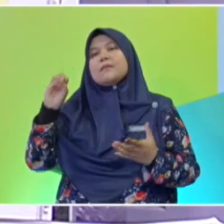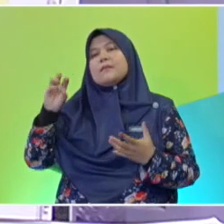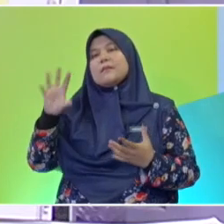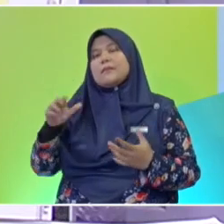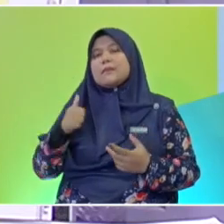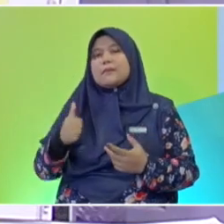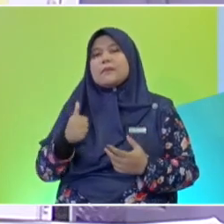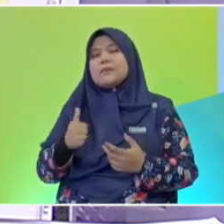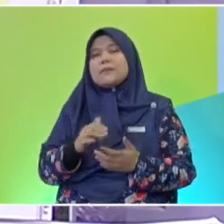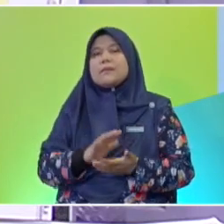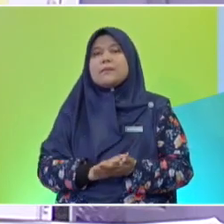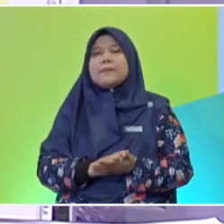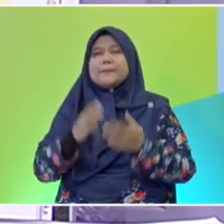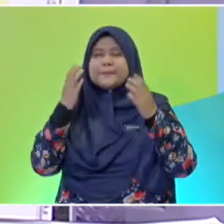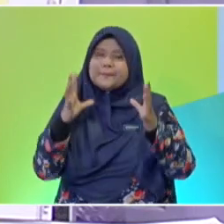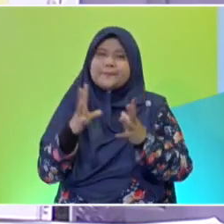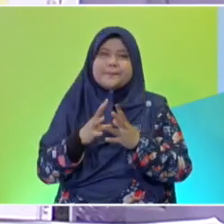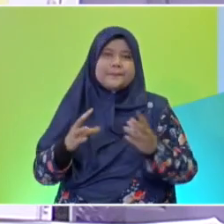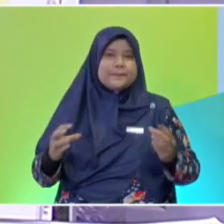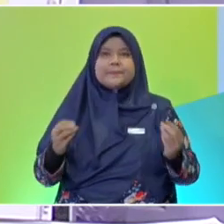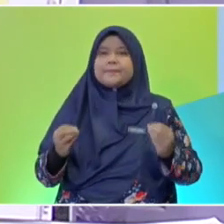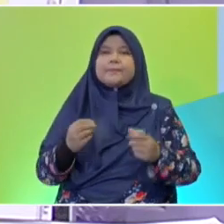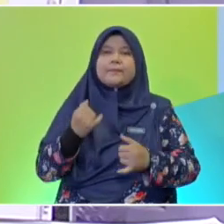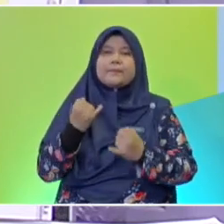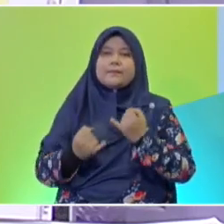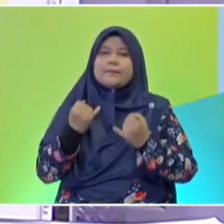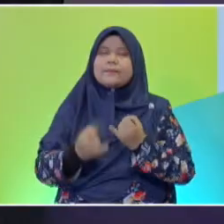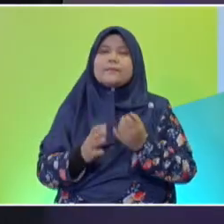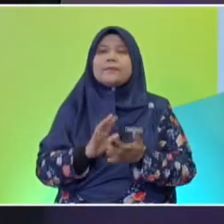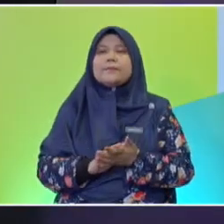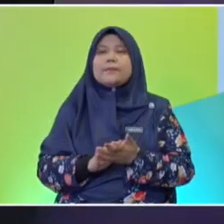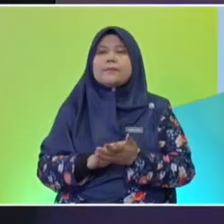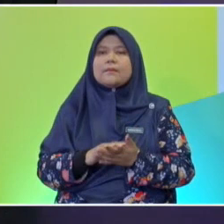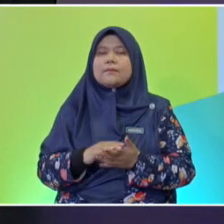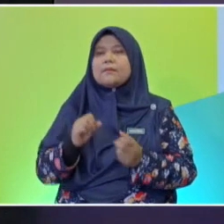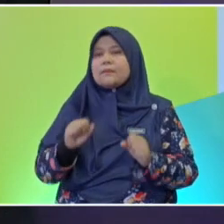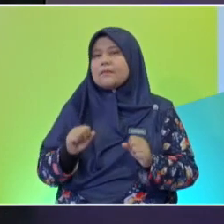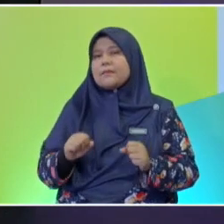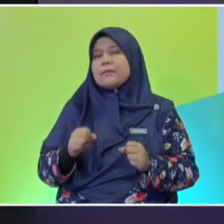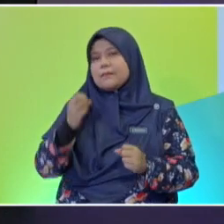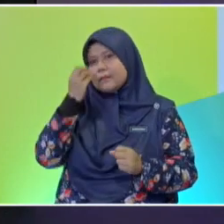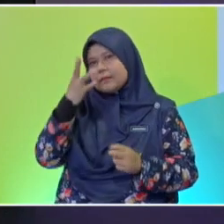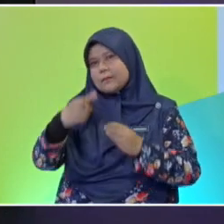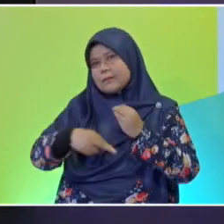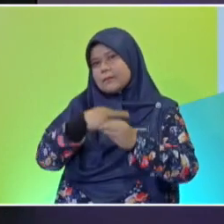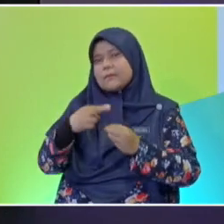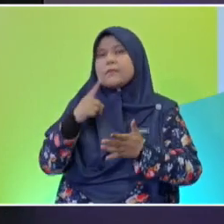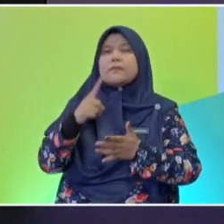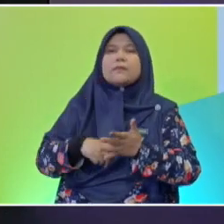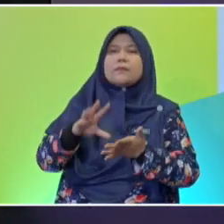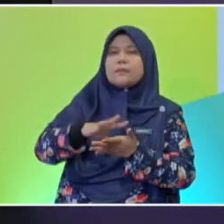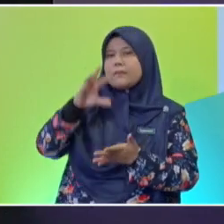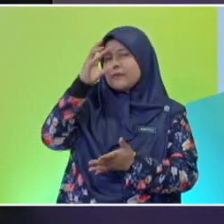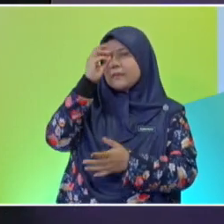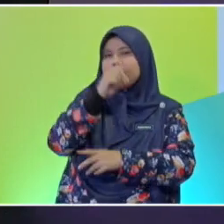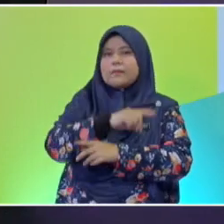semuanya pun tiba ke Penghujung episode kali ini tapi sebelum itu boleh tidak cukup fungsikan rumusan tentang apa yang telah kita pelajari